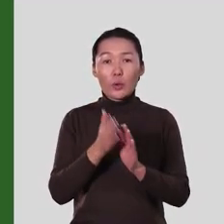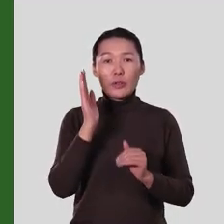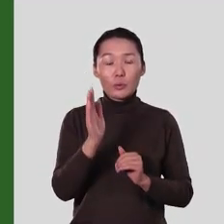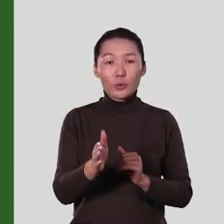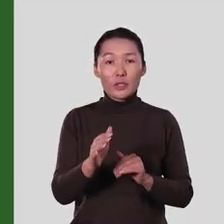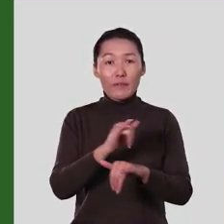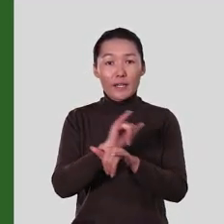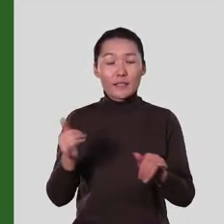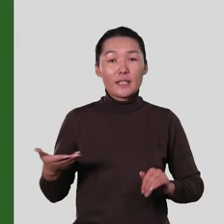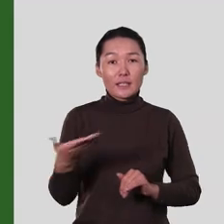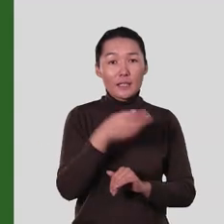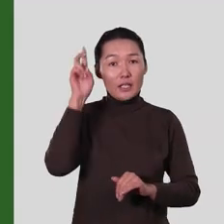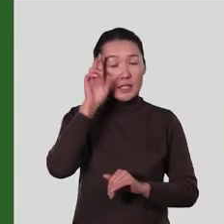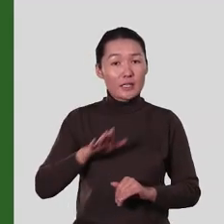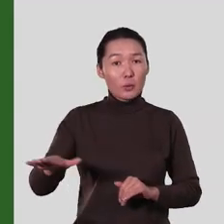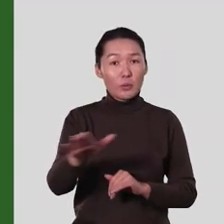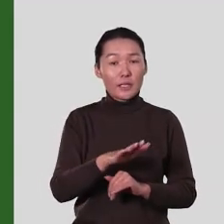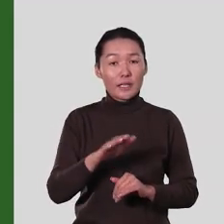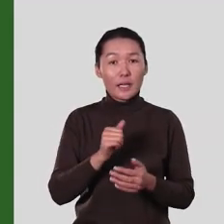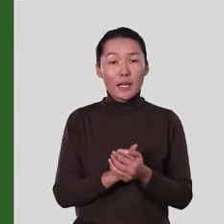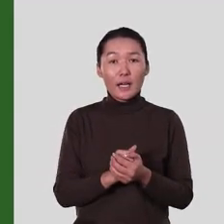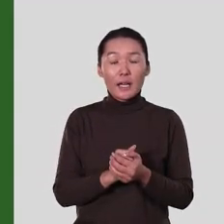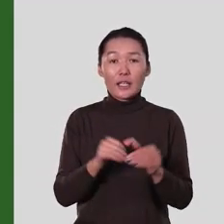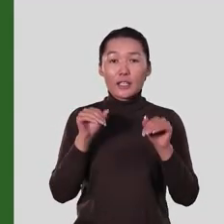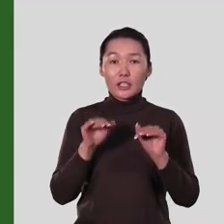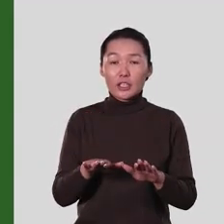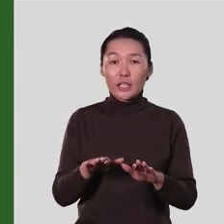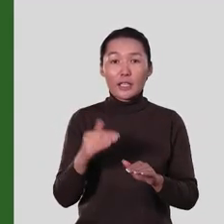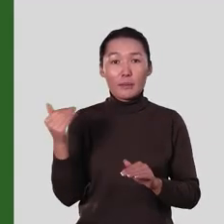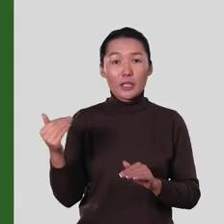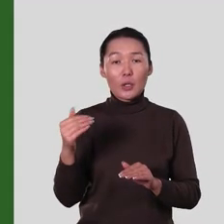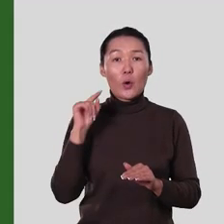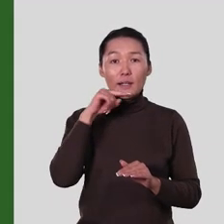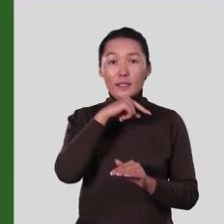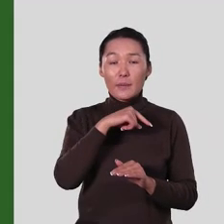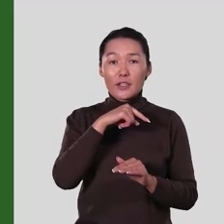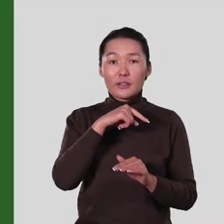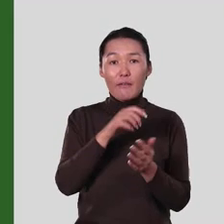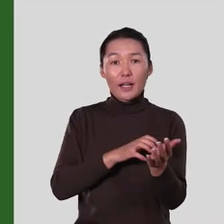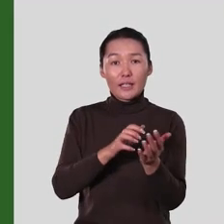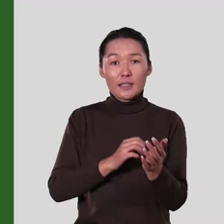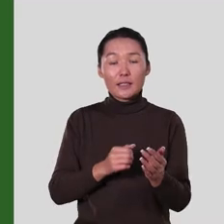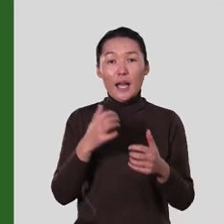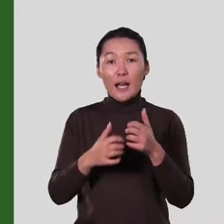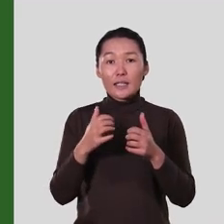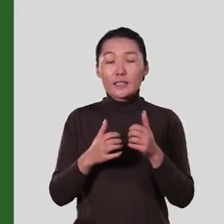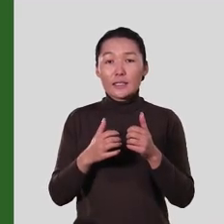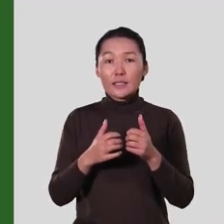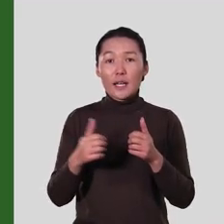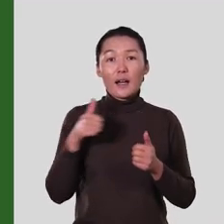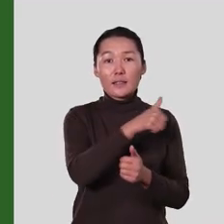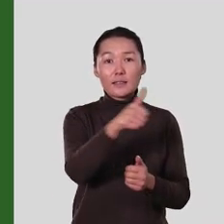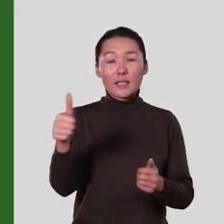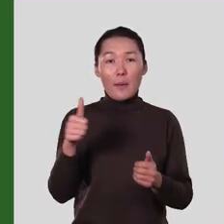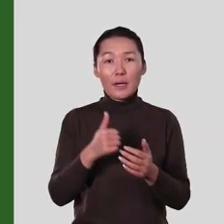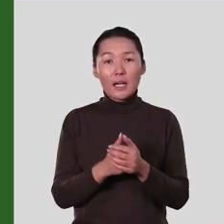республики и выхода ее из нынешнего экономического кризиса. Среди самых насущных проблем